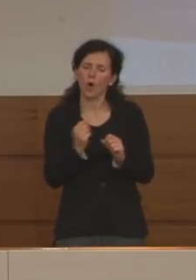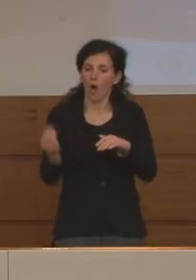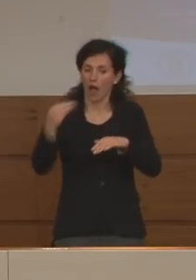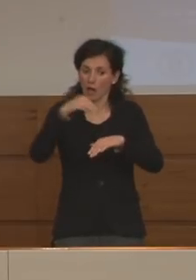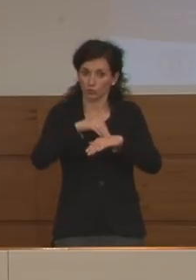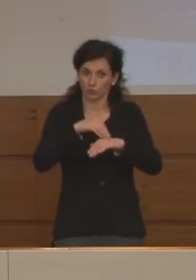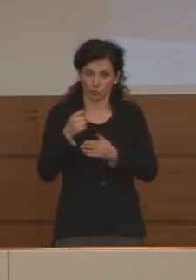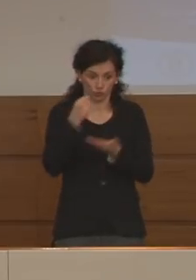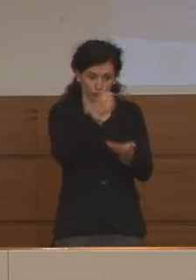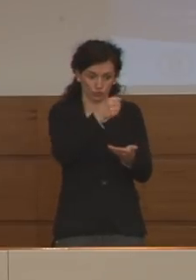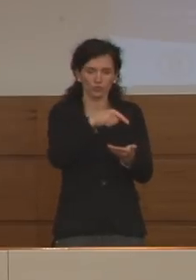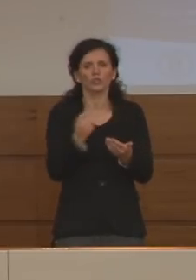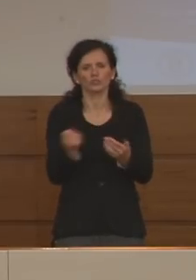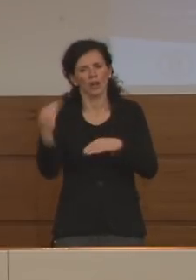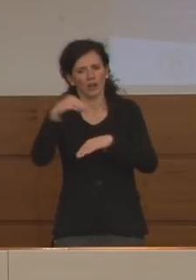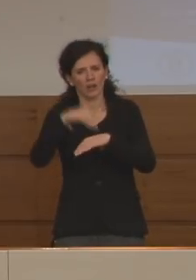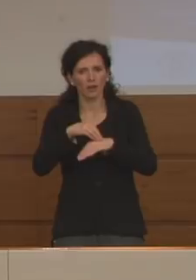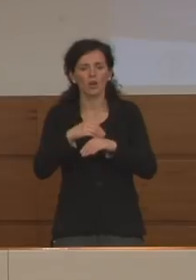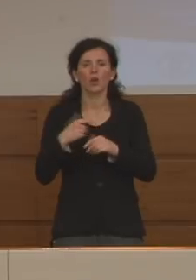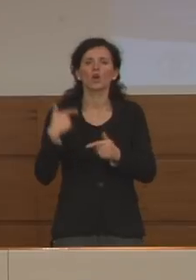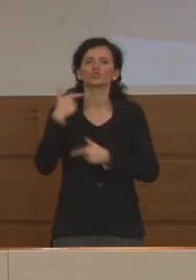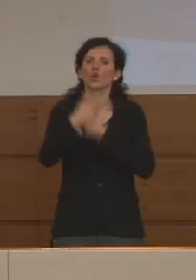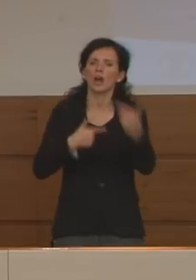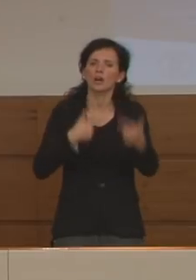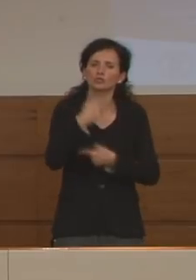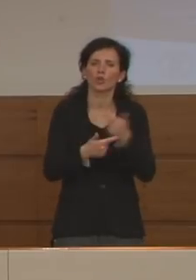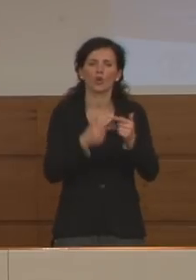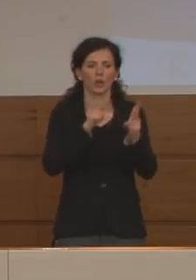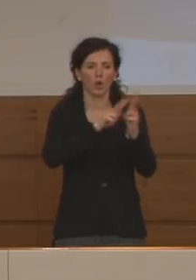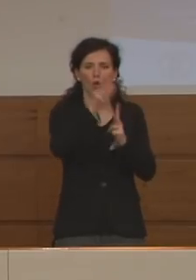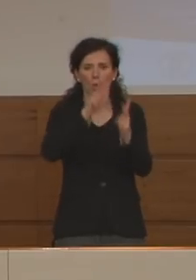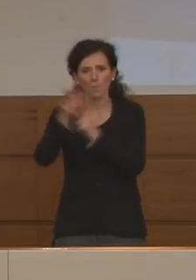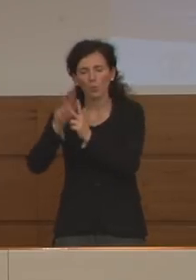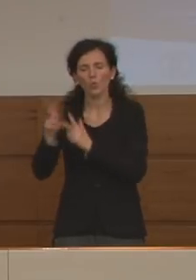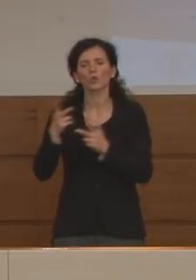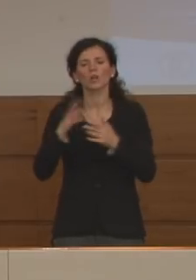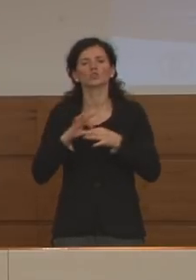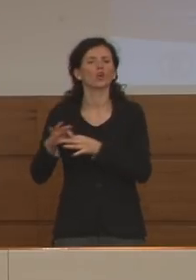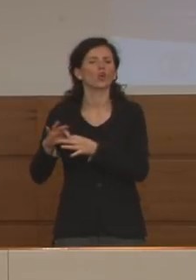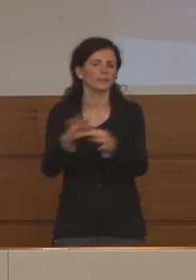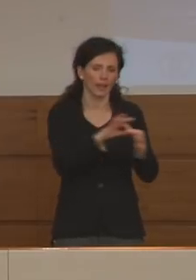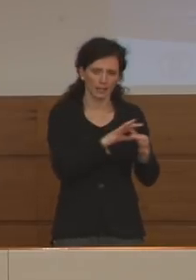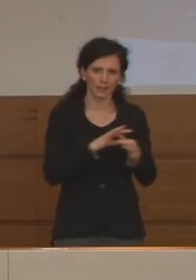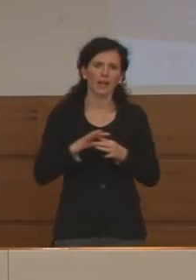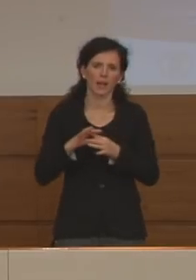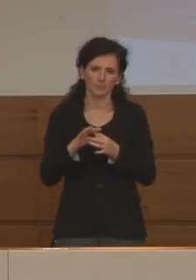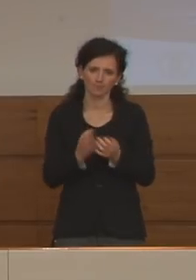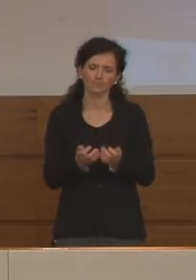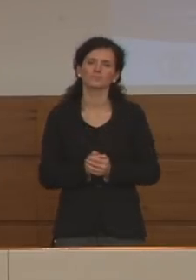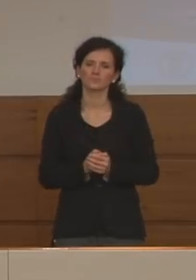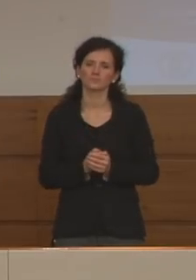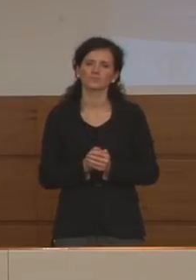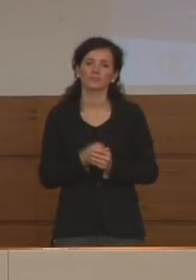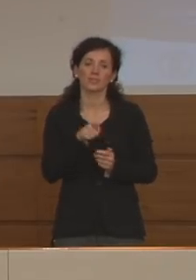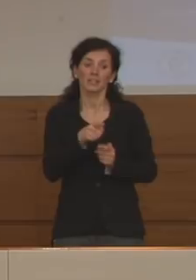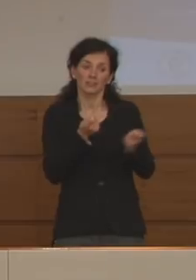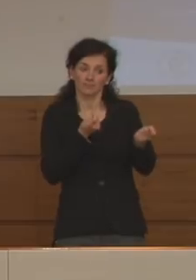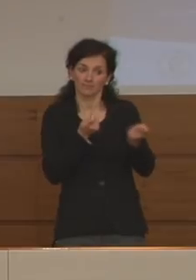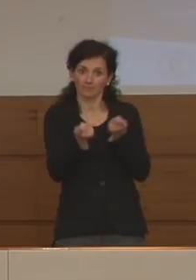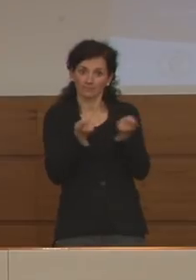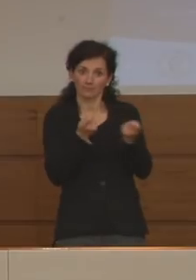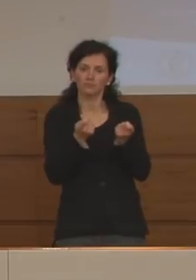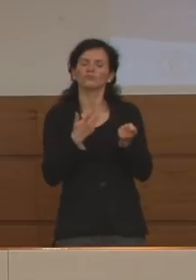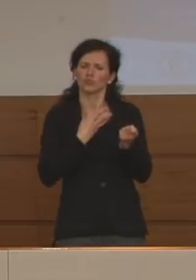contributi donazioni ai comuni per solidarietà e vengono gestiti attraverso